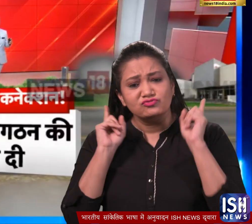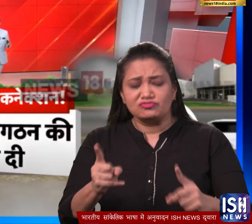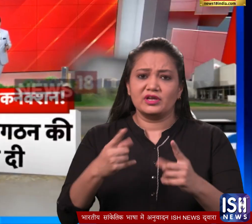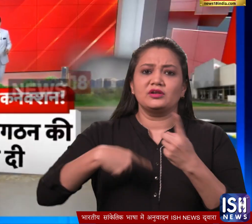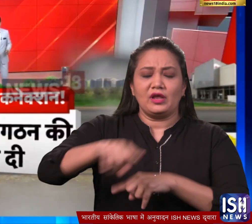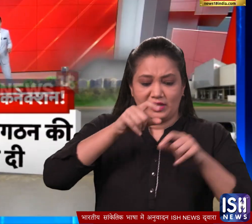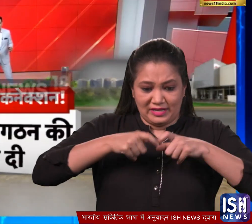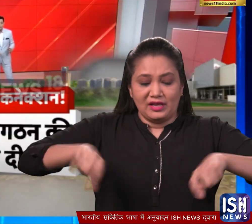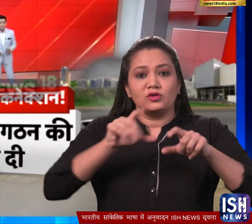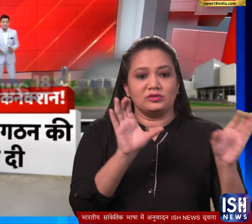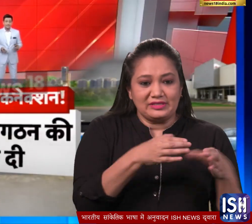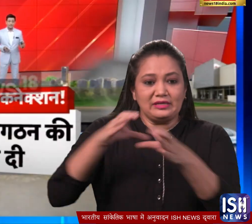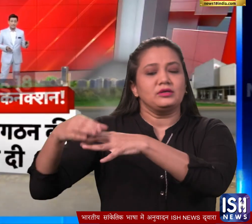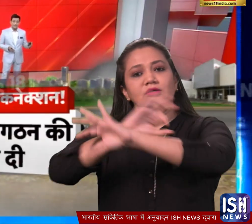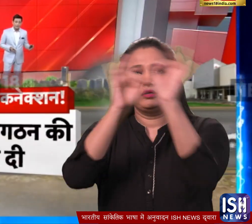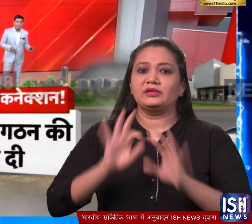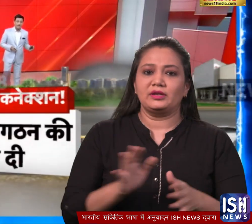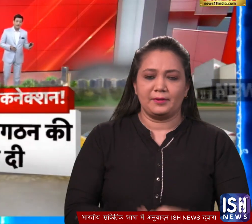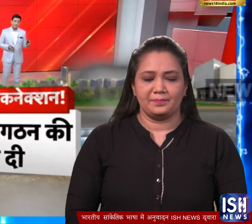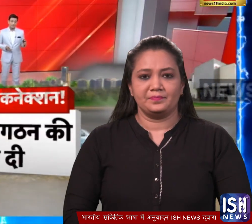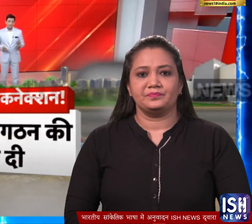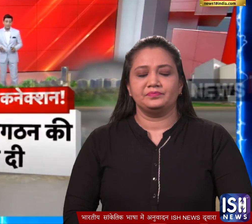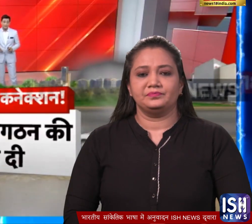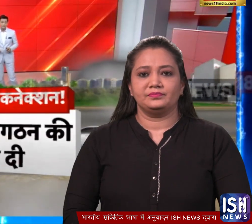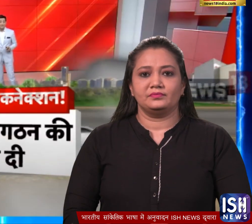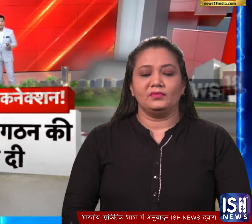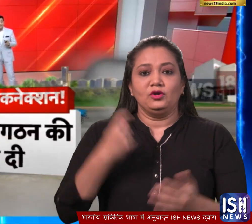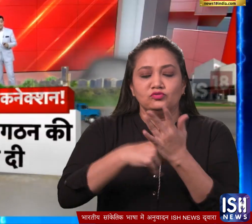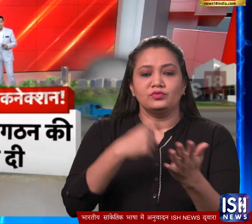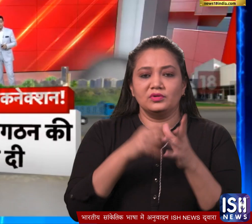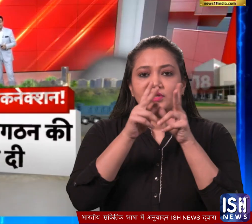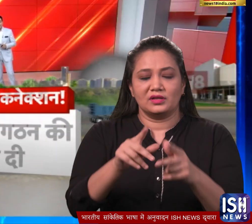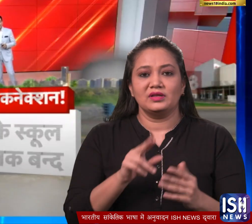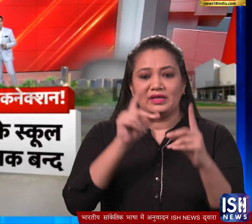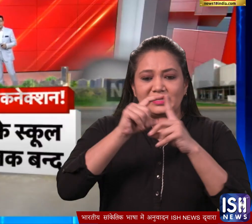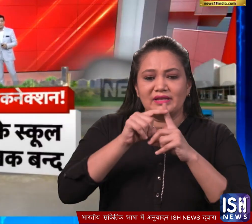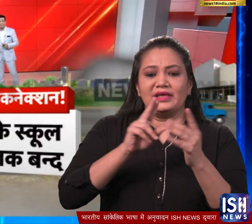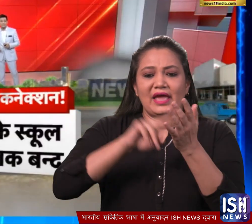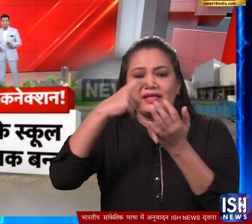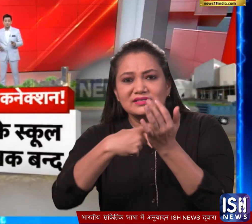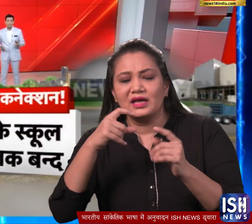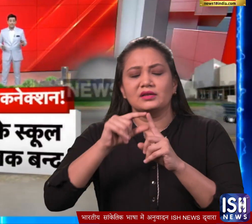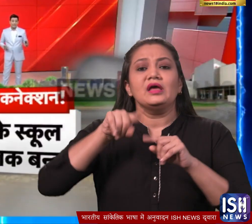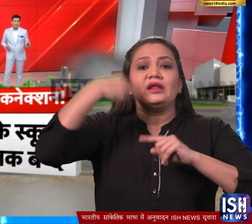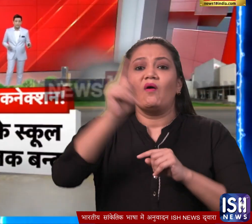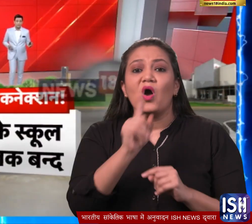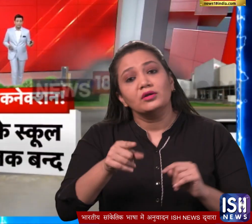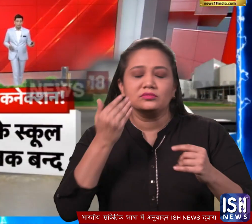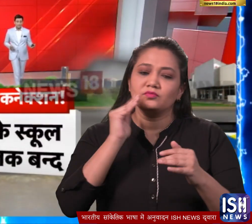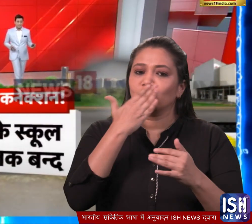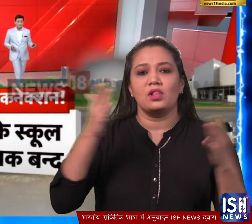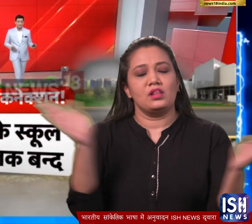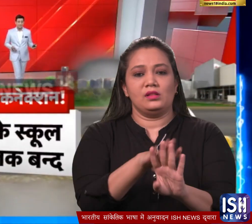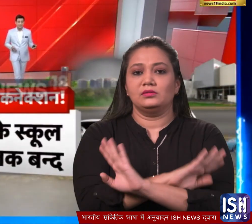से पालन करवाने के लिए टास्क फोर्स के गठन की जानकारी भी हलफनामे में दी गई। इन नियमों के तहत दिल्ली एनसीआर के सभी स्कूल भी अगले आदेश तक